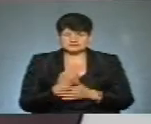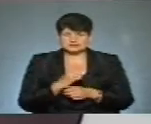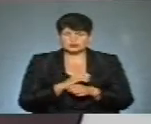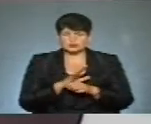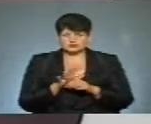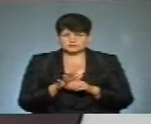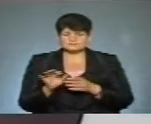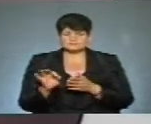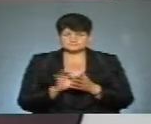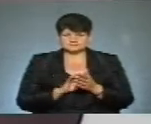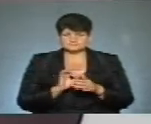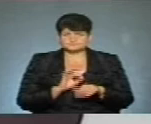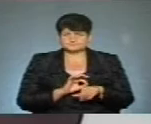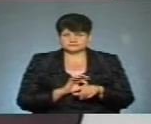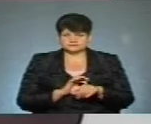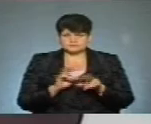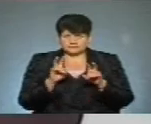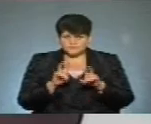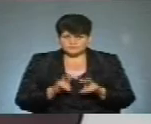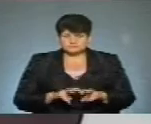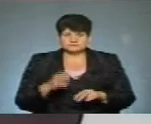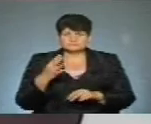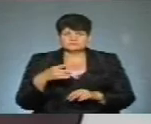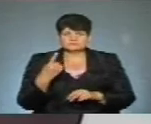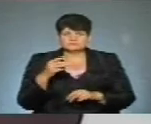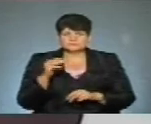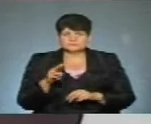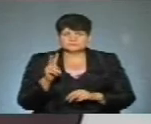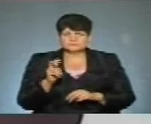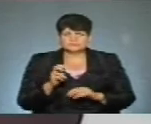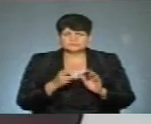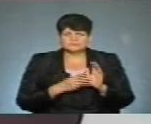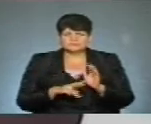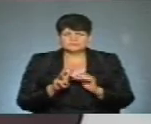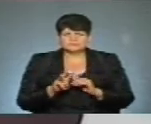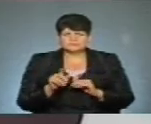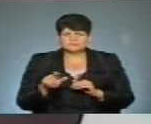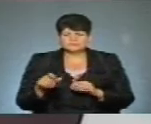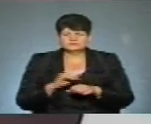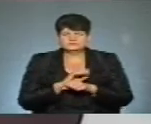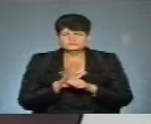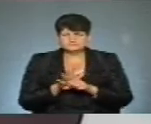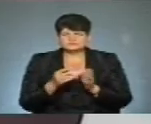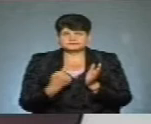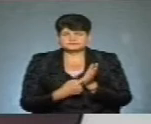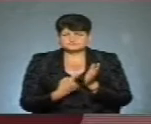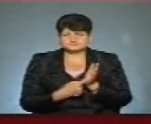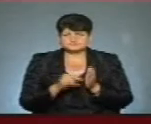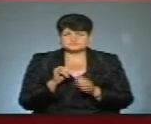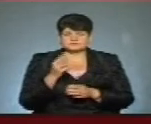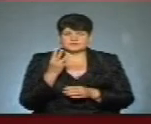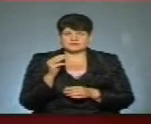людини з першого дня захворювання, обстежили 41 283 особи, COVID-19 підтвердили у